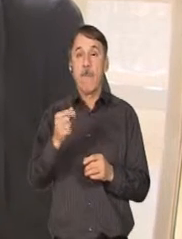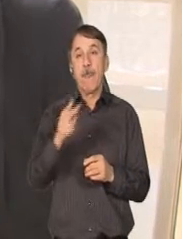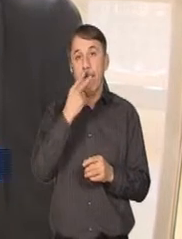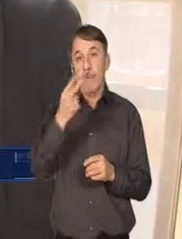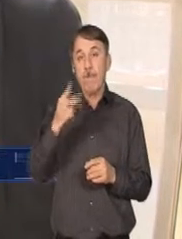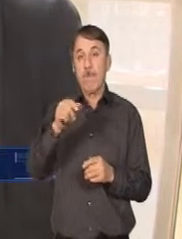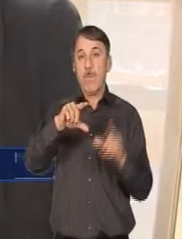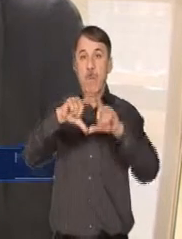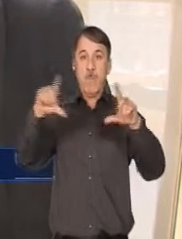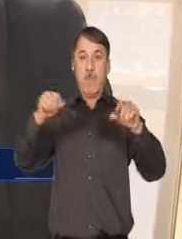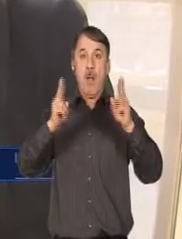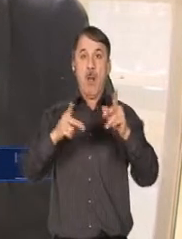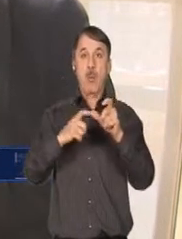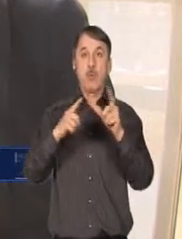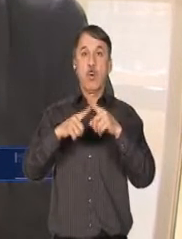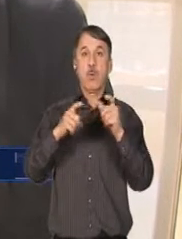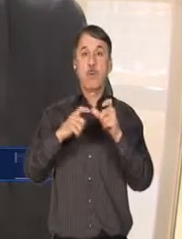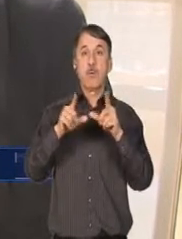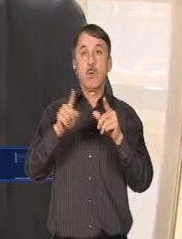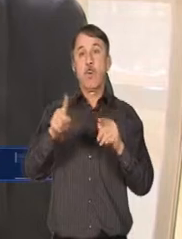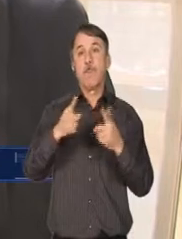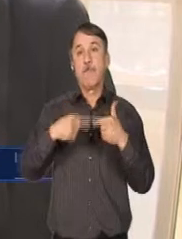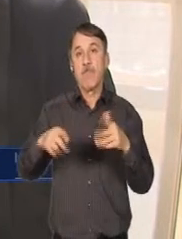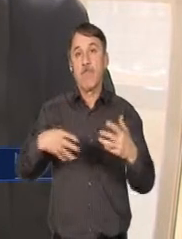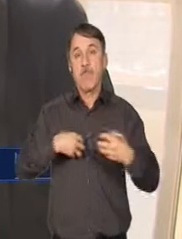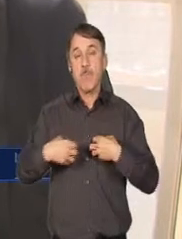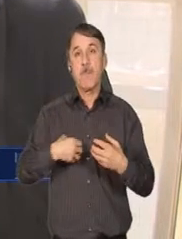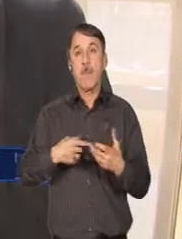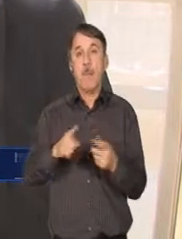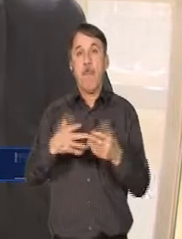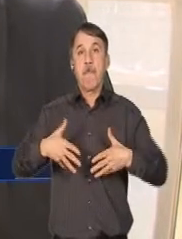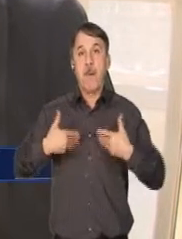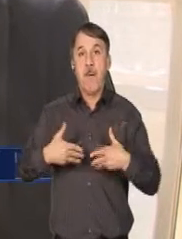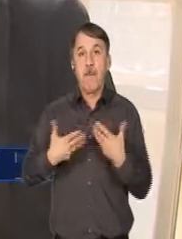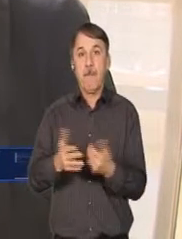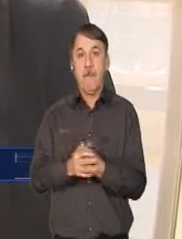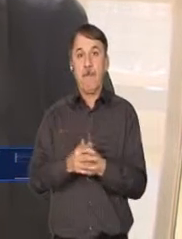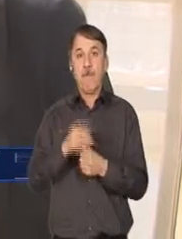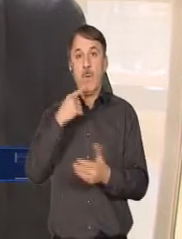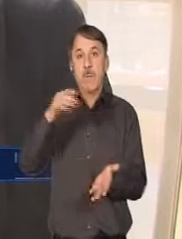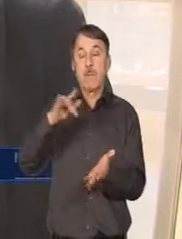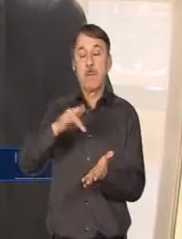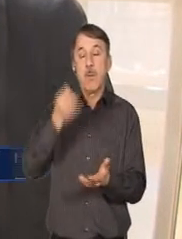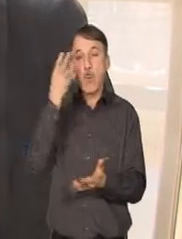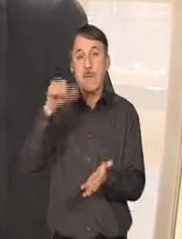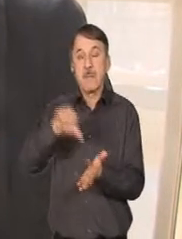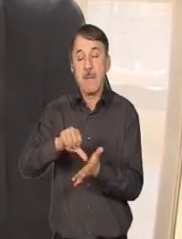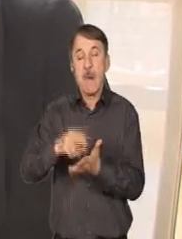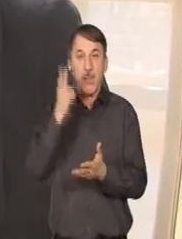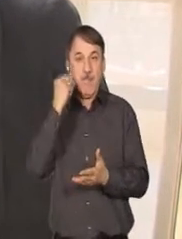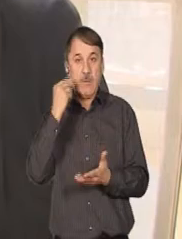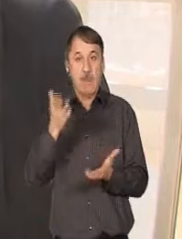kulturnim i drugim institucijama kao što su Sterijino pozorje, Pozorište mladih, Kulturni centar Novog Sada,